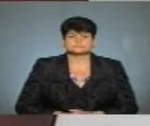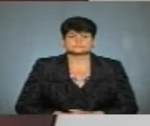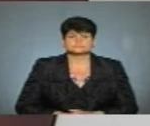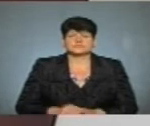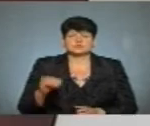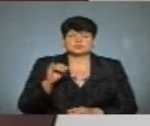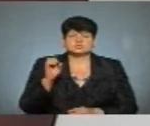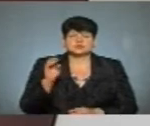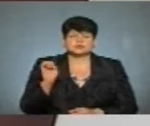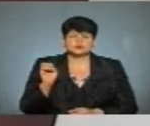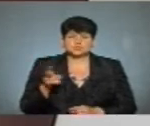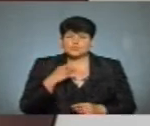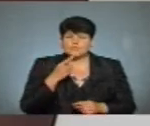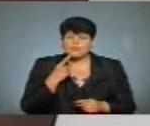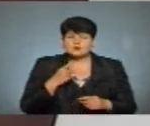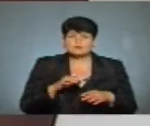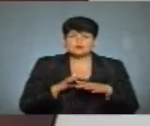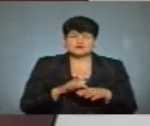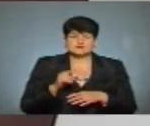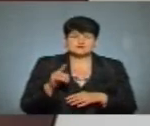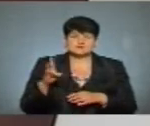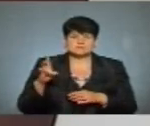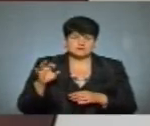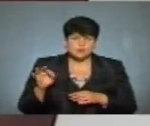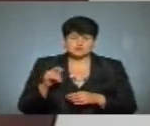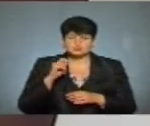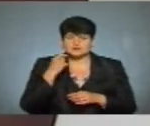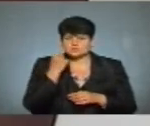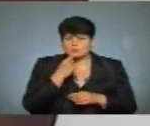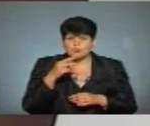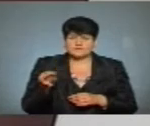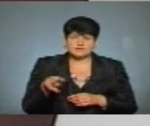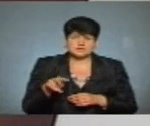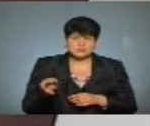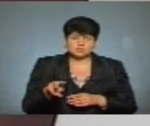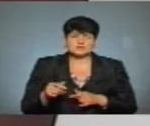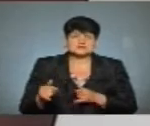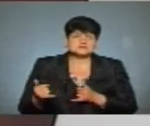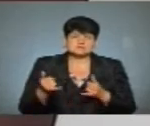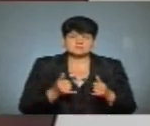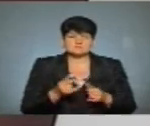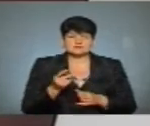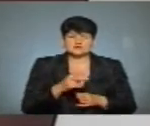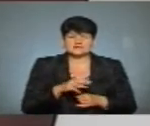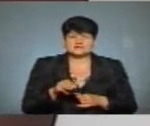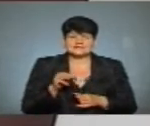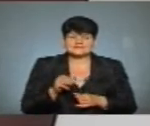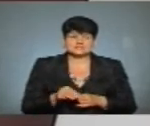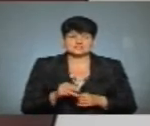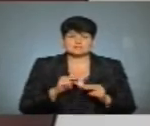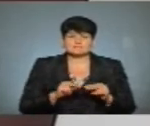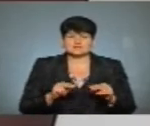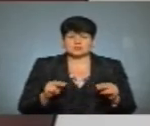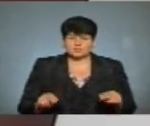Тернопіль. Юрій Шайнюк каже, проведення зовнішнього незалежного оцінювання з української мови та літератури забезпечували майже 1500 педагогів. За його